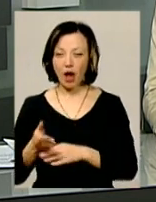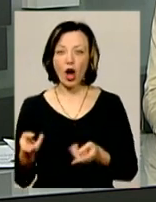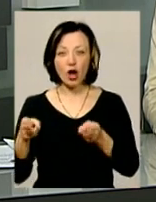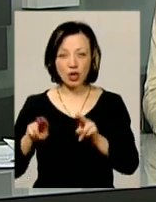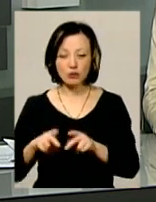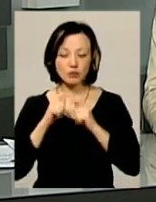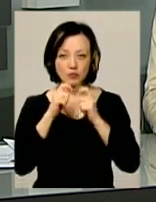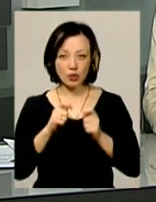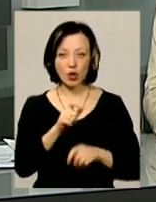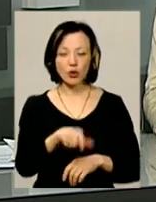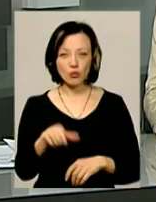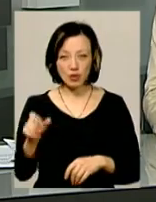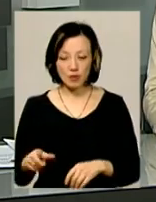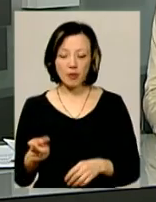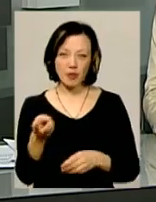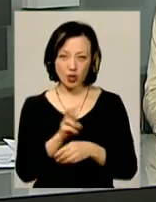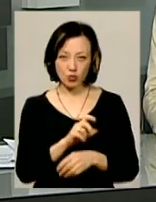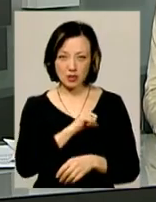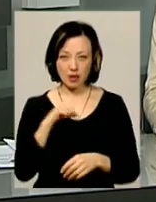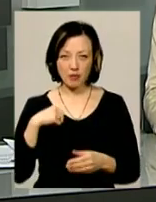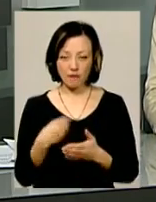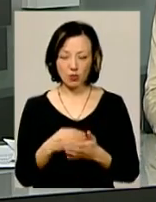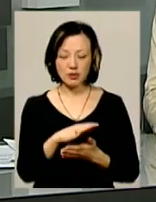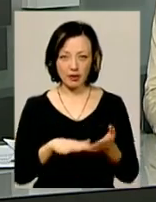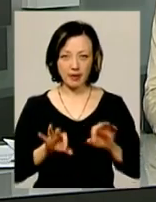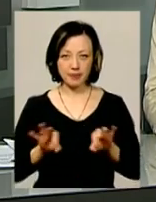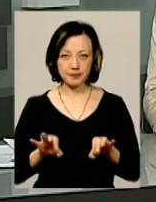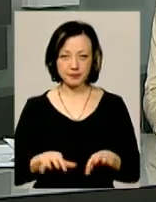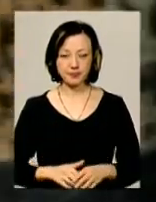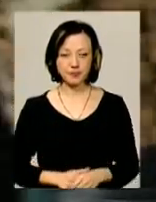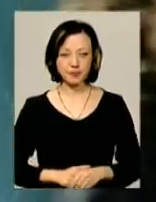мають вручити хмельничанам, які навідають фонд. Надія Драганчук далі.